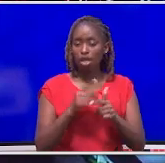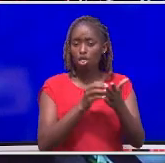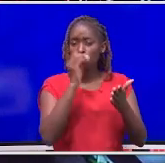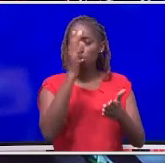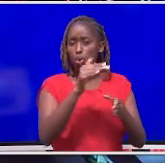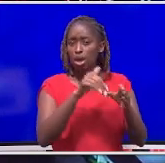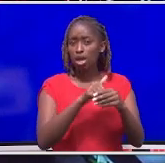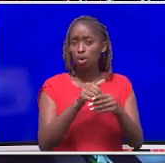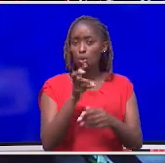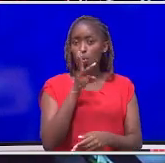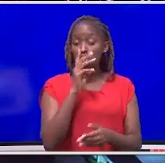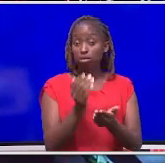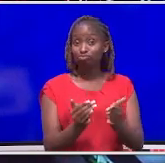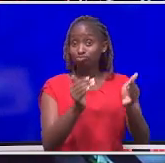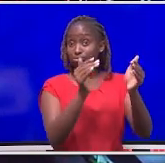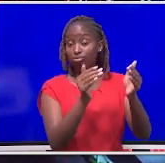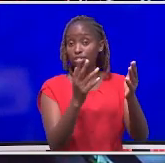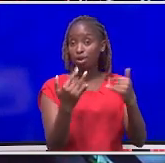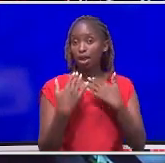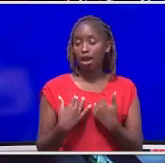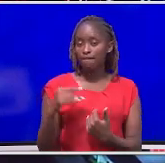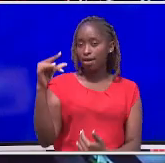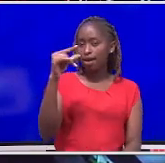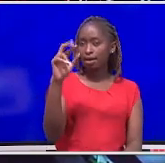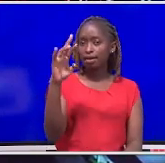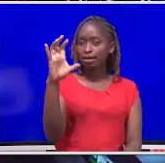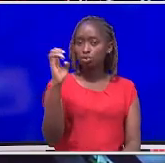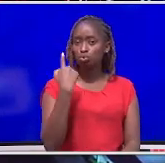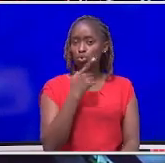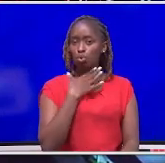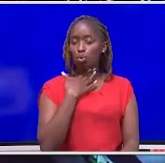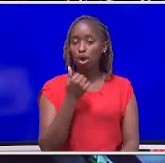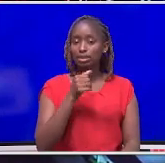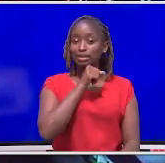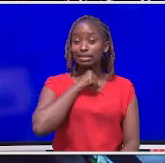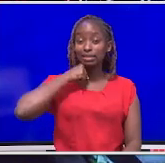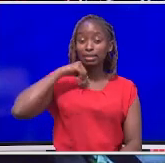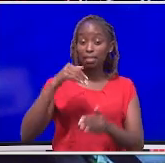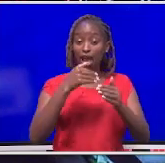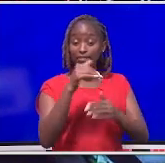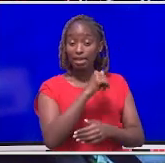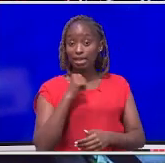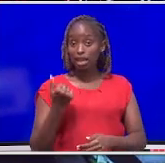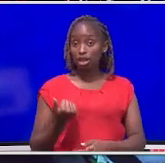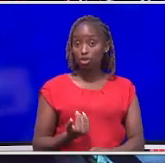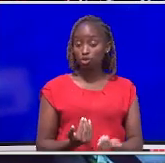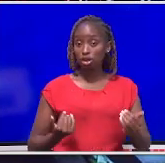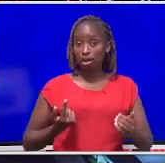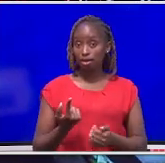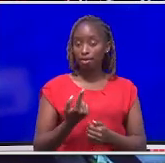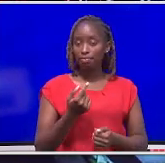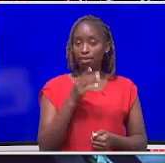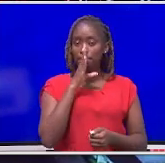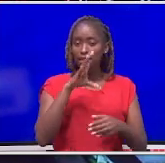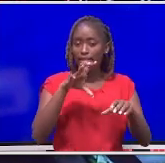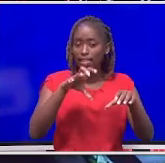Kidimbwi cha maji. Grace Wamboi ambaye alitaka kujitoa uhai baada ya kuwaua watoto aliokolewa na maafisa